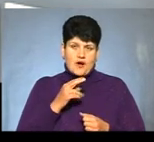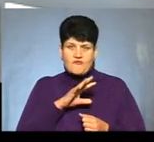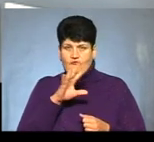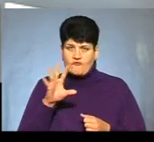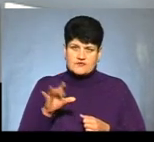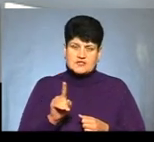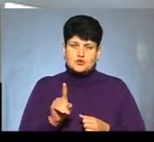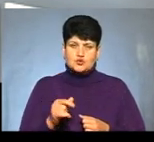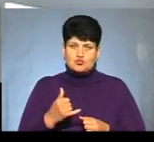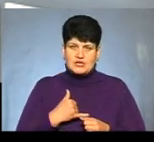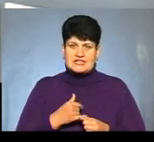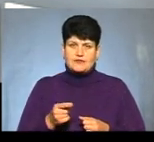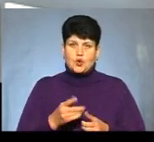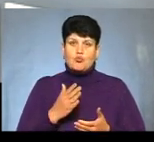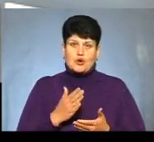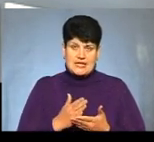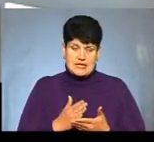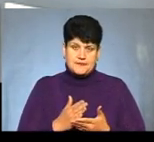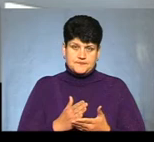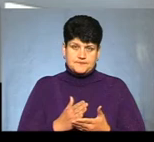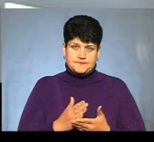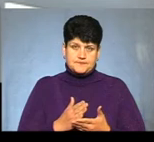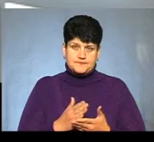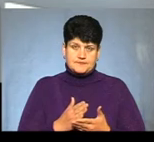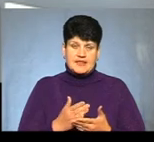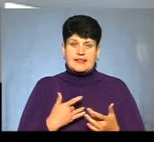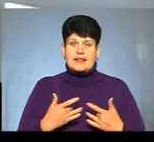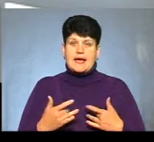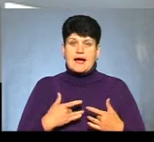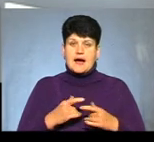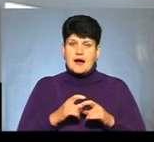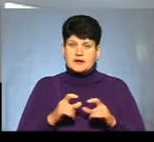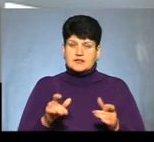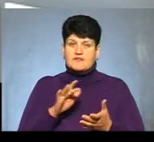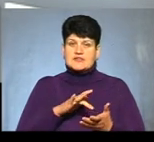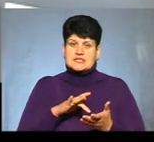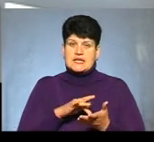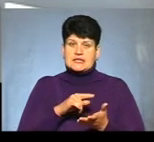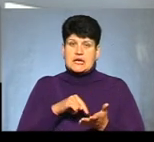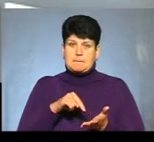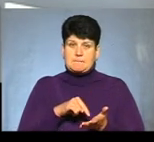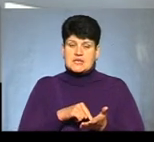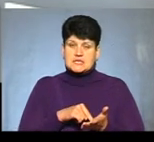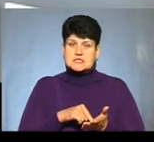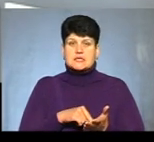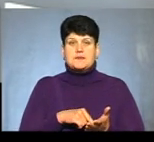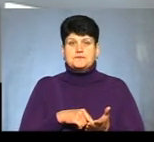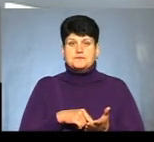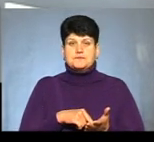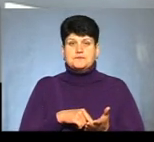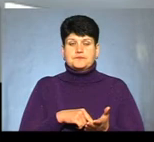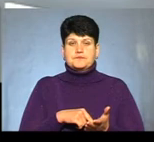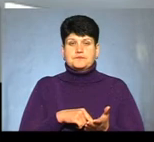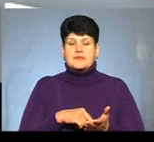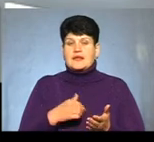брати до уваги все, що в нас сьогодні в Тернополі є, то от театр в центрі міста,